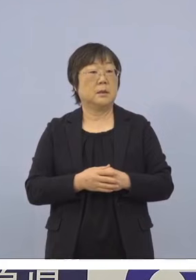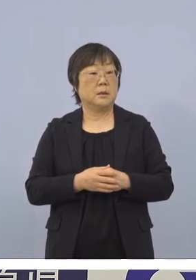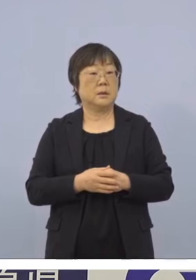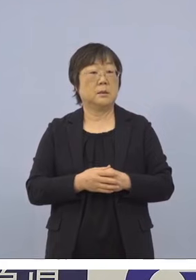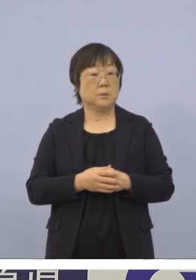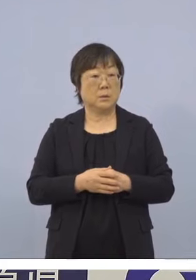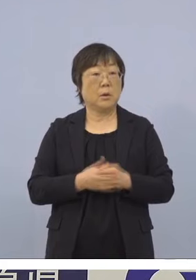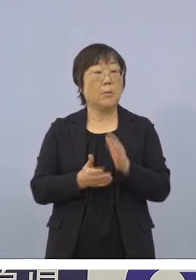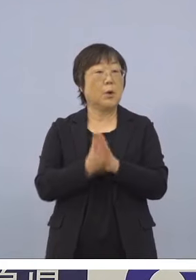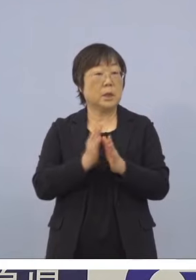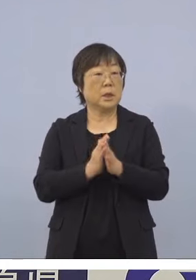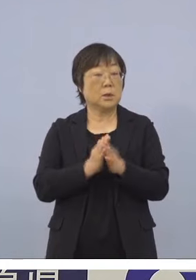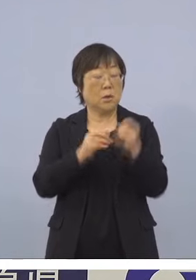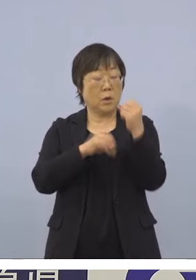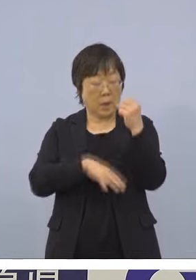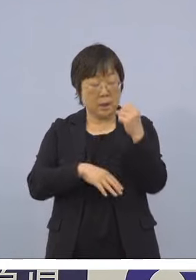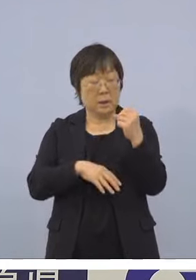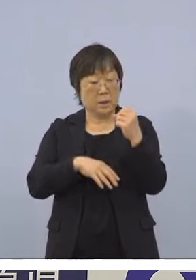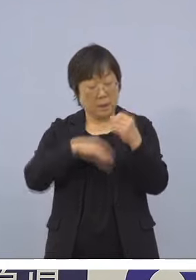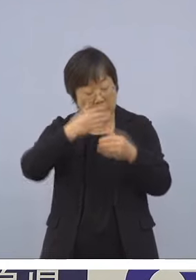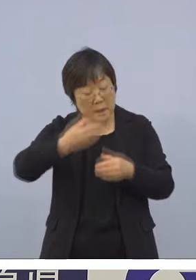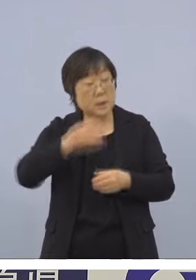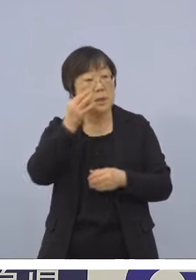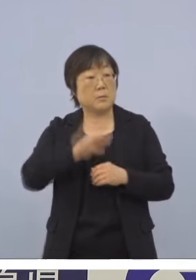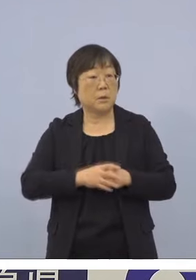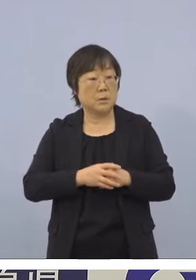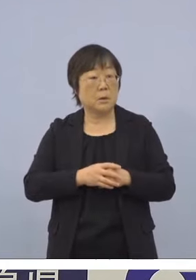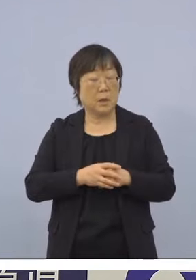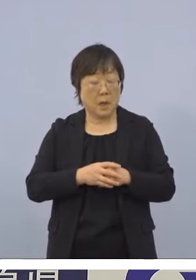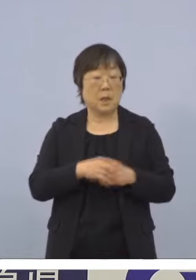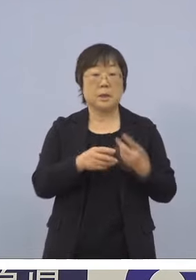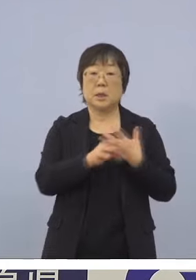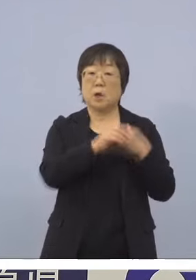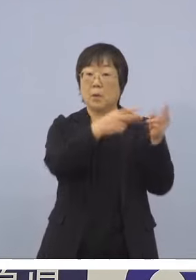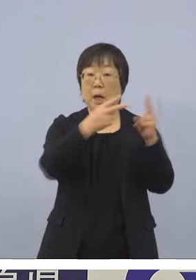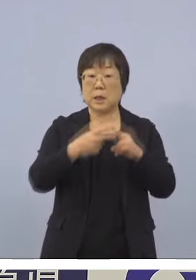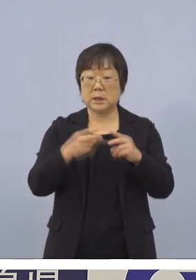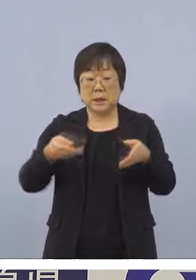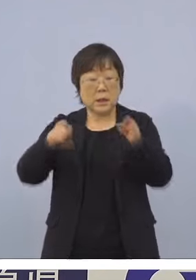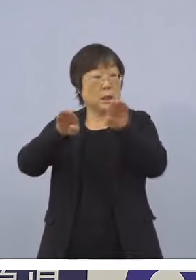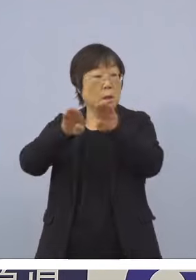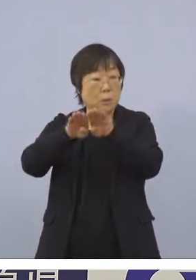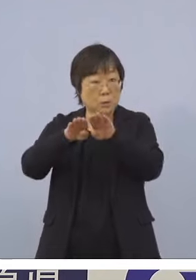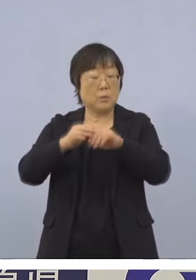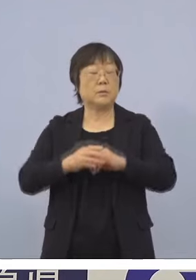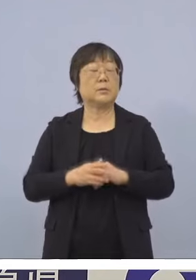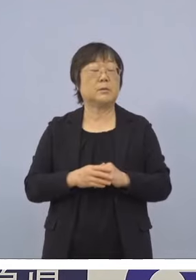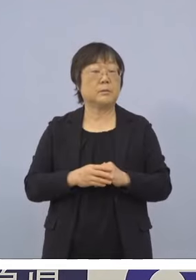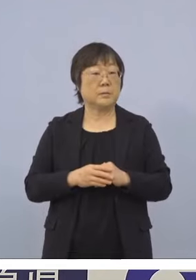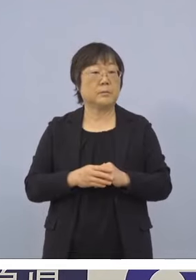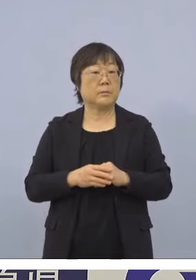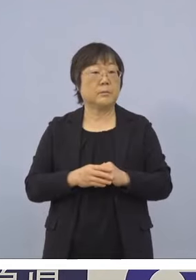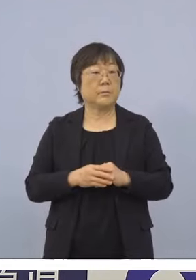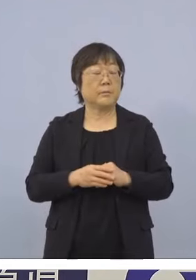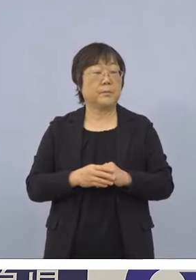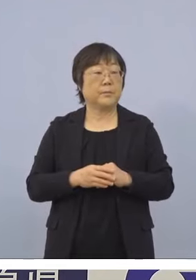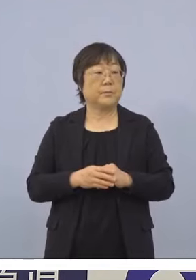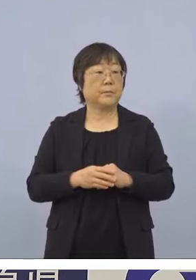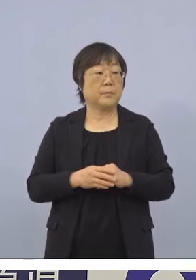そのもう一回原点に立ち返って、いわゆる橋だとか建物だとか、そしてま